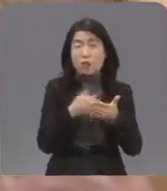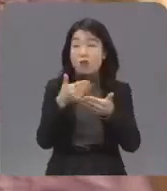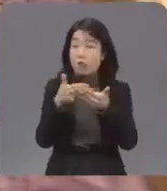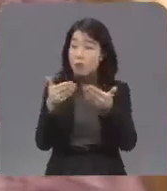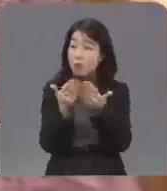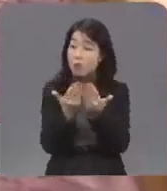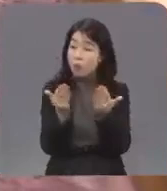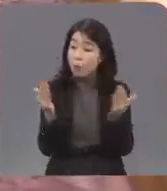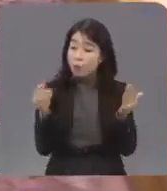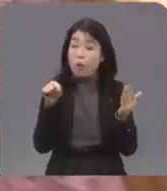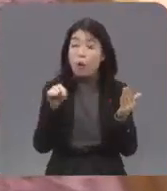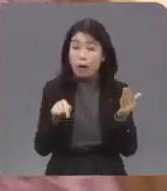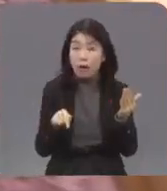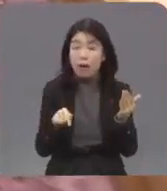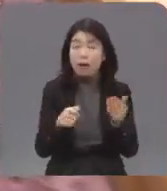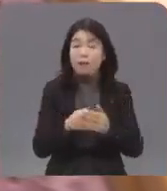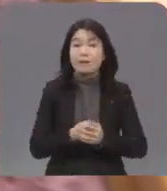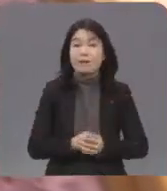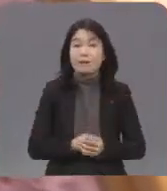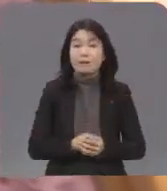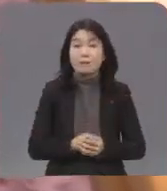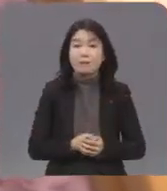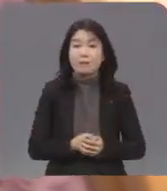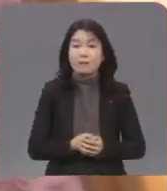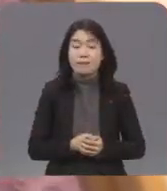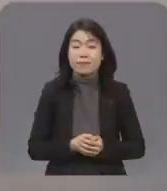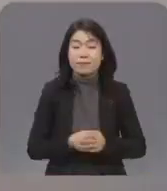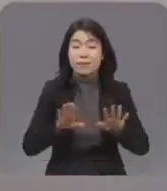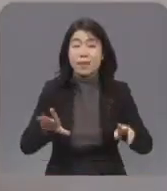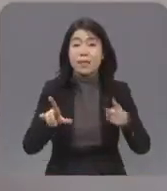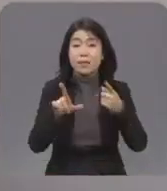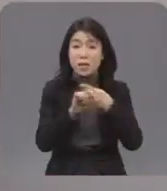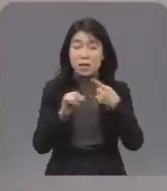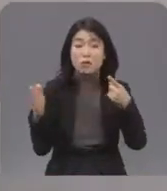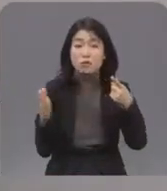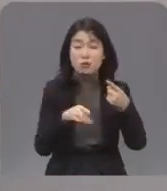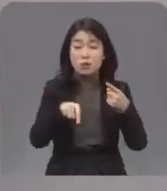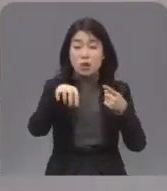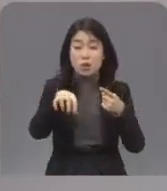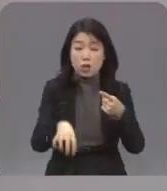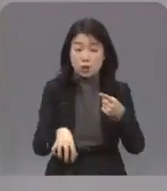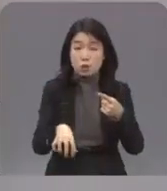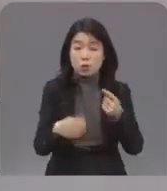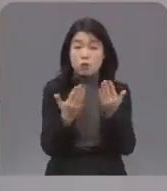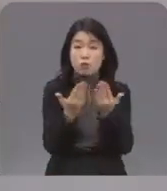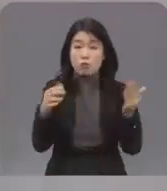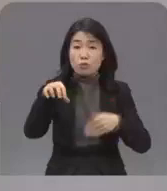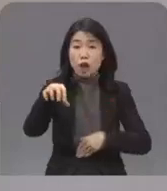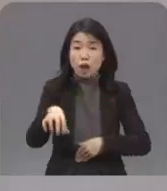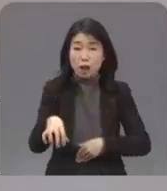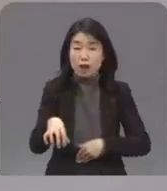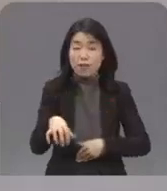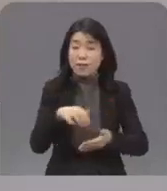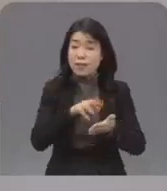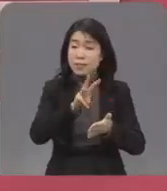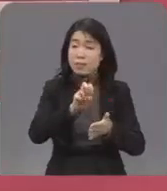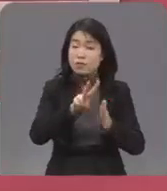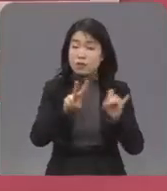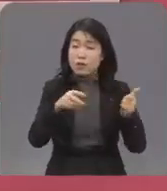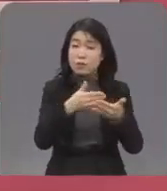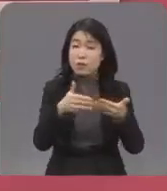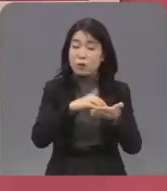표현하는 남기희 작가의 작품입니다. 이달부터 이곳 상상 갤러리에서는 작가 32명의